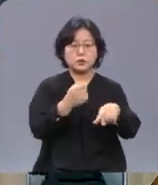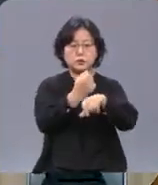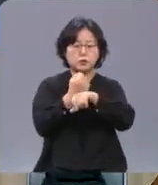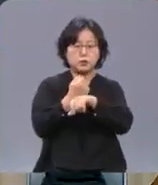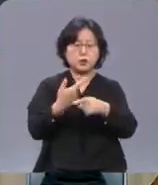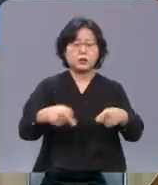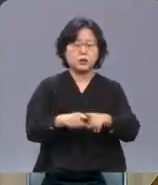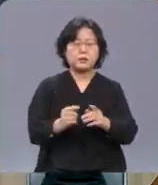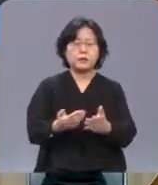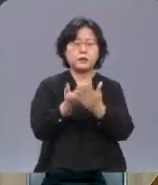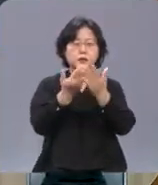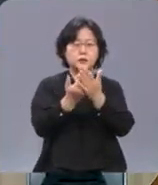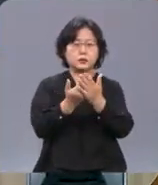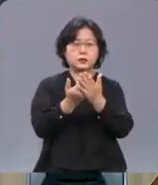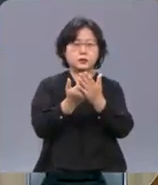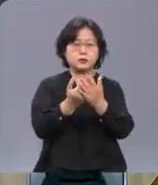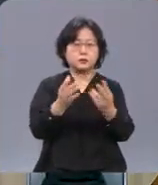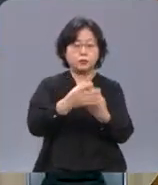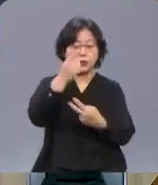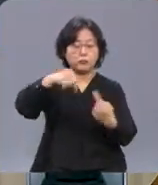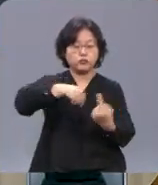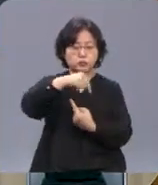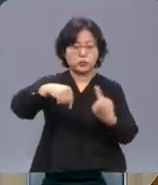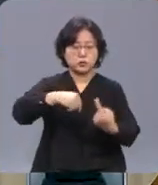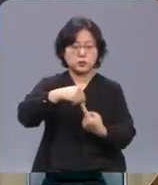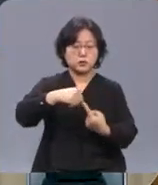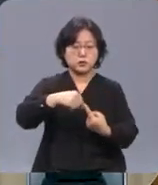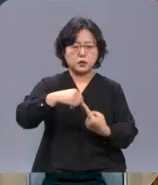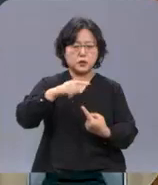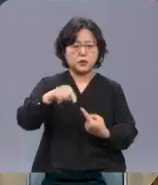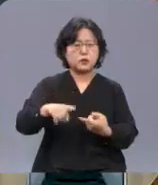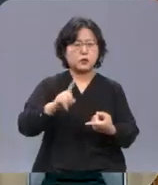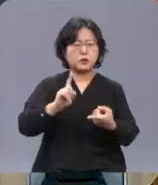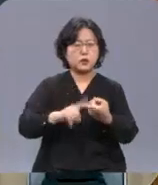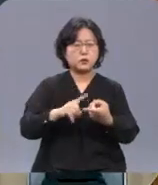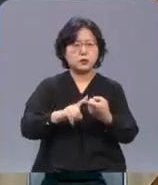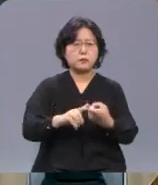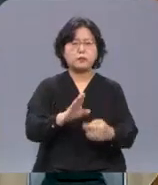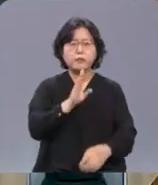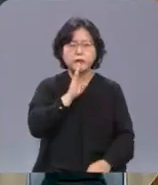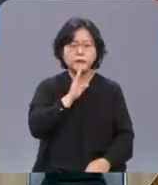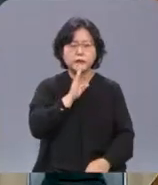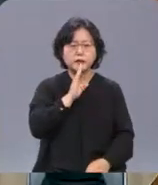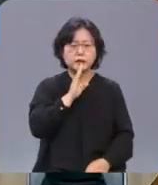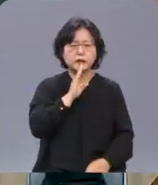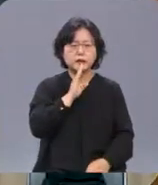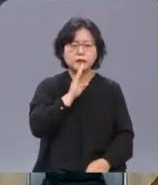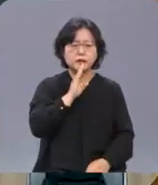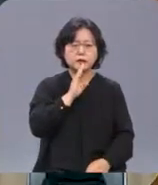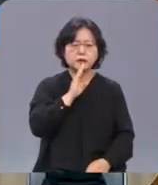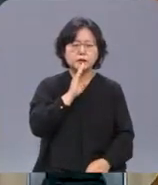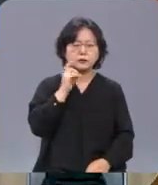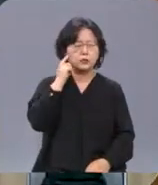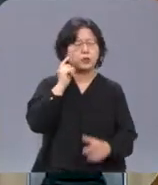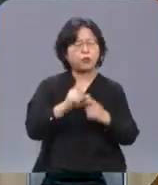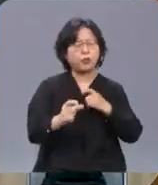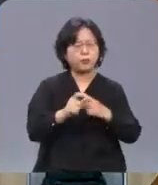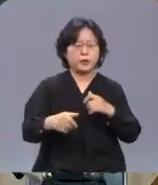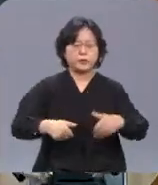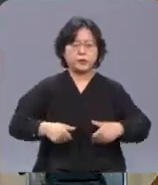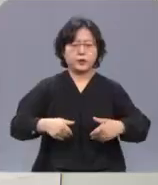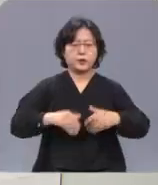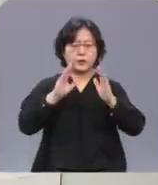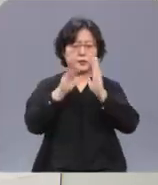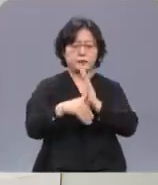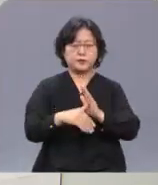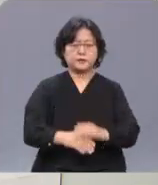차원에서 함께 통합 운영했는데 그것이 이 방향이 맞는 것인지에 대한 진지한 고민을 좀 해야 될 것